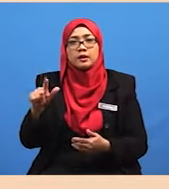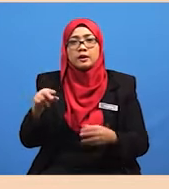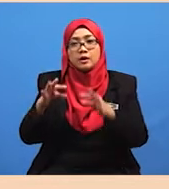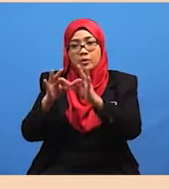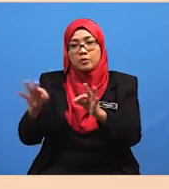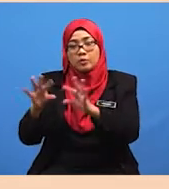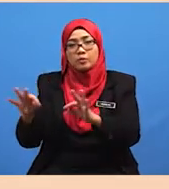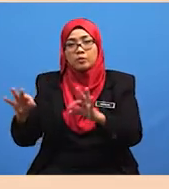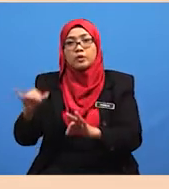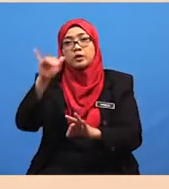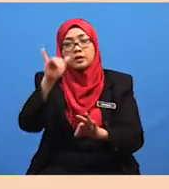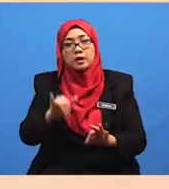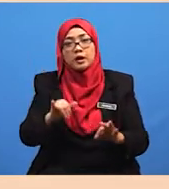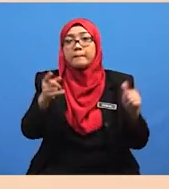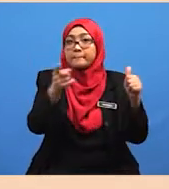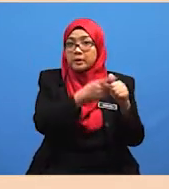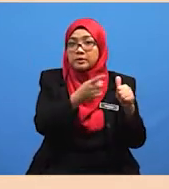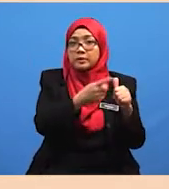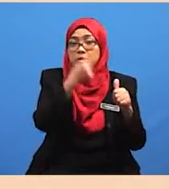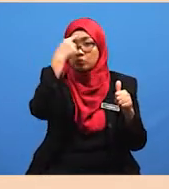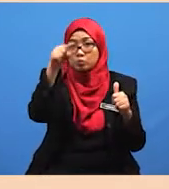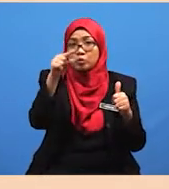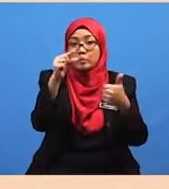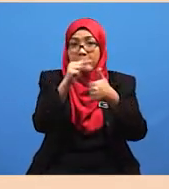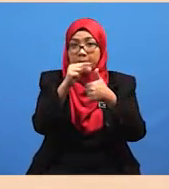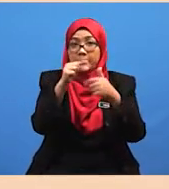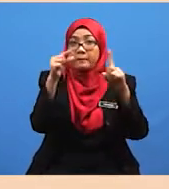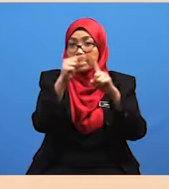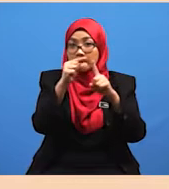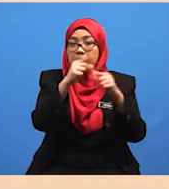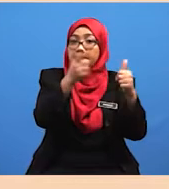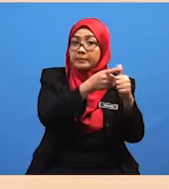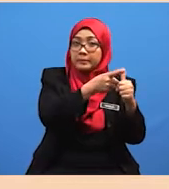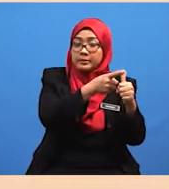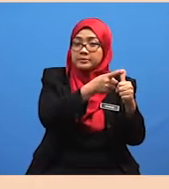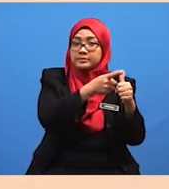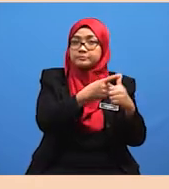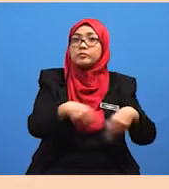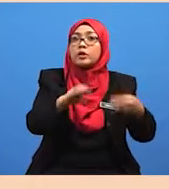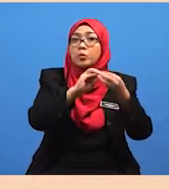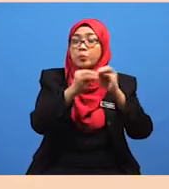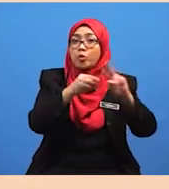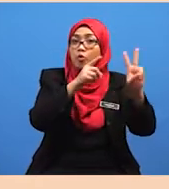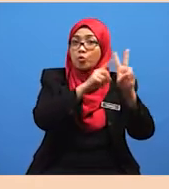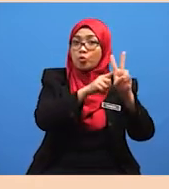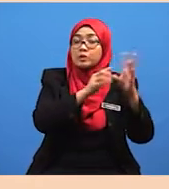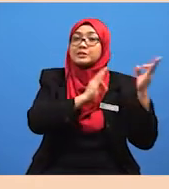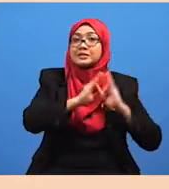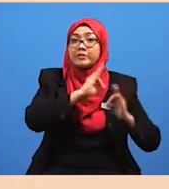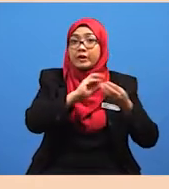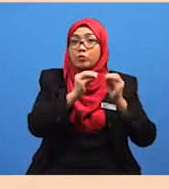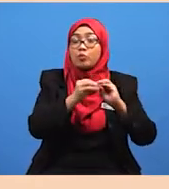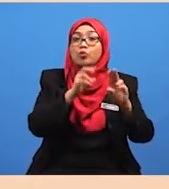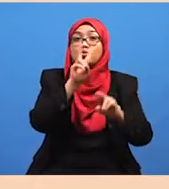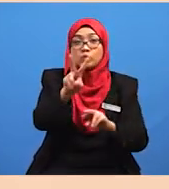untuk fakta pertama Hai seterusnya ah sifat pribadi